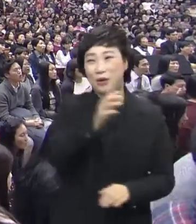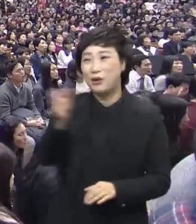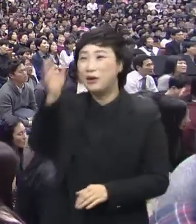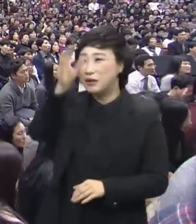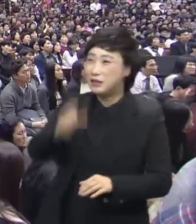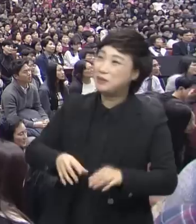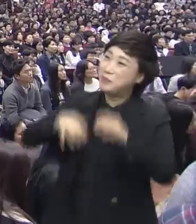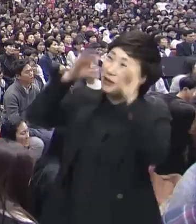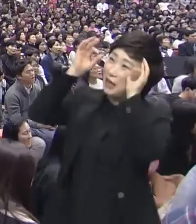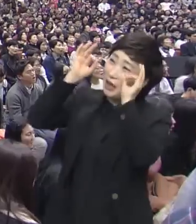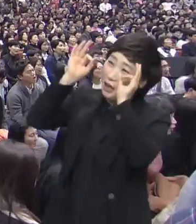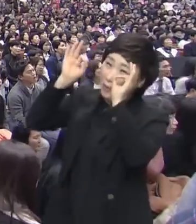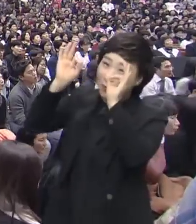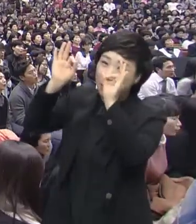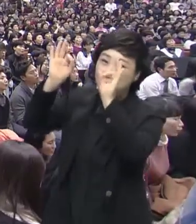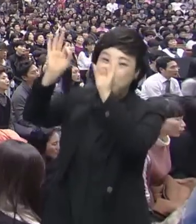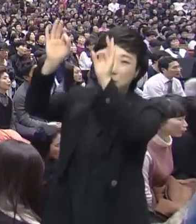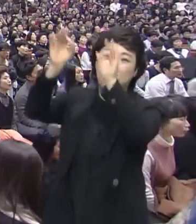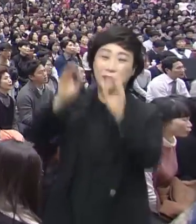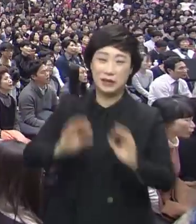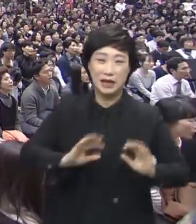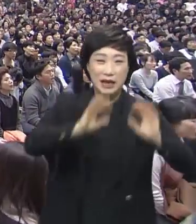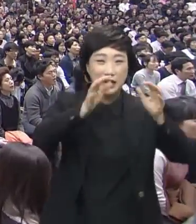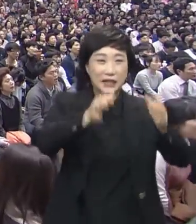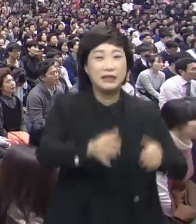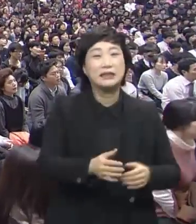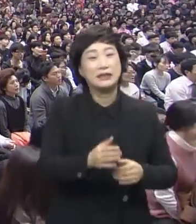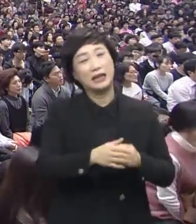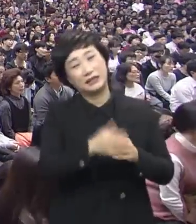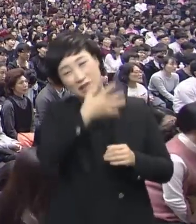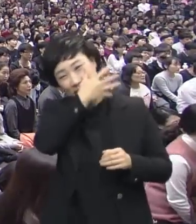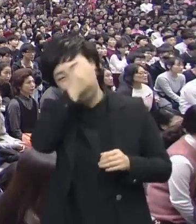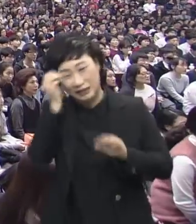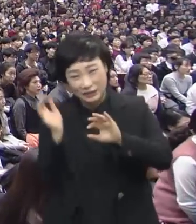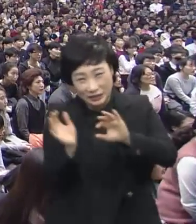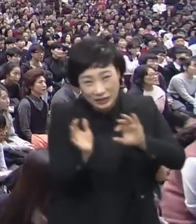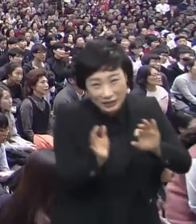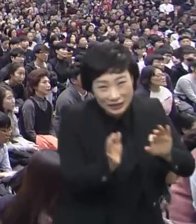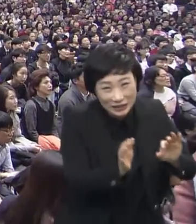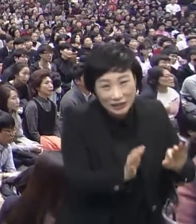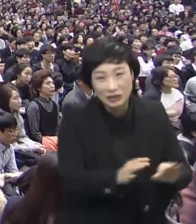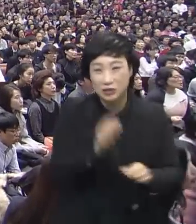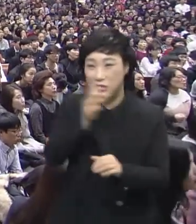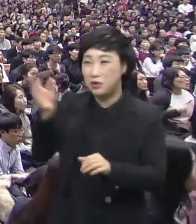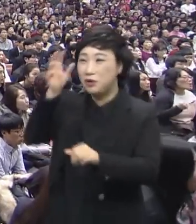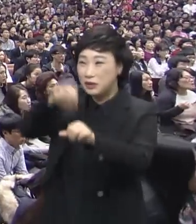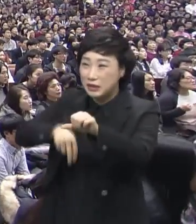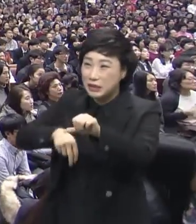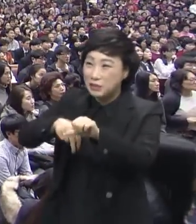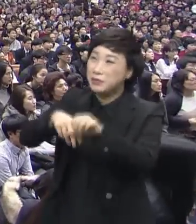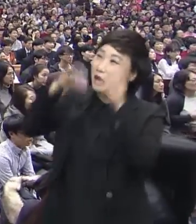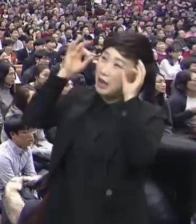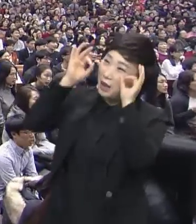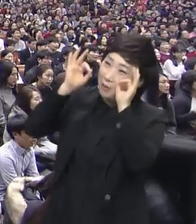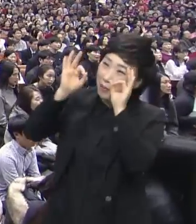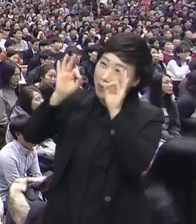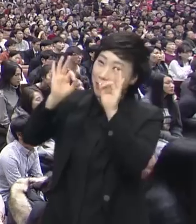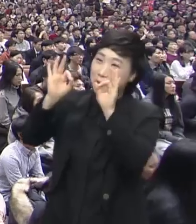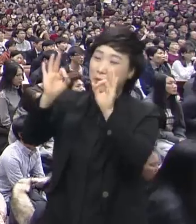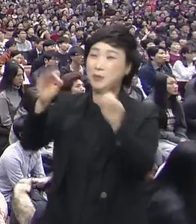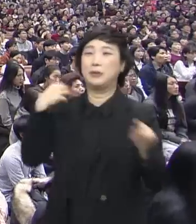등지고 십자가 보네. 세상 등지고